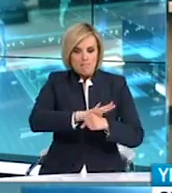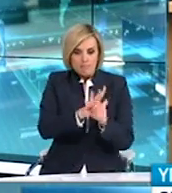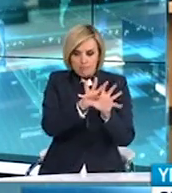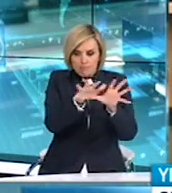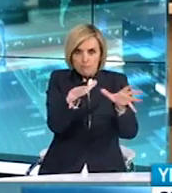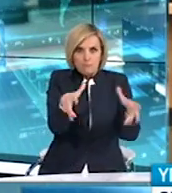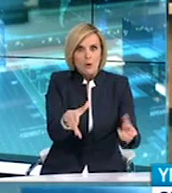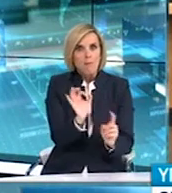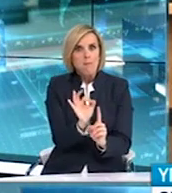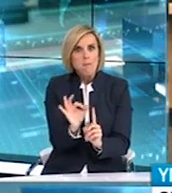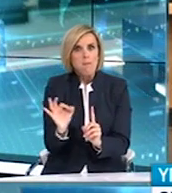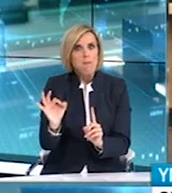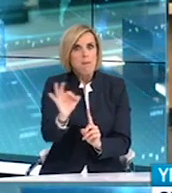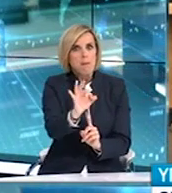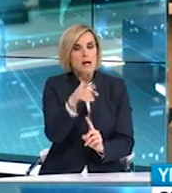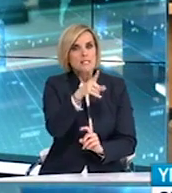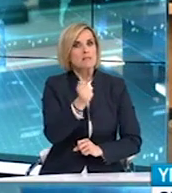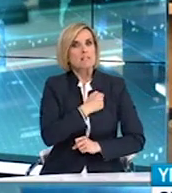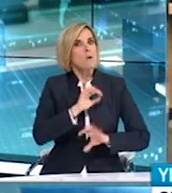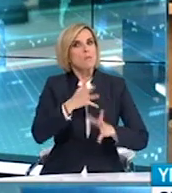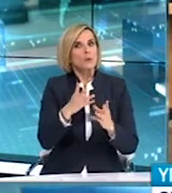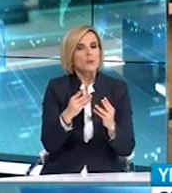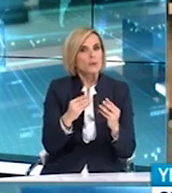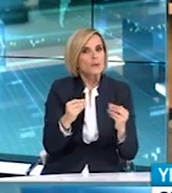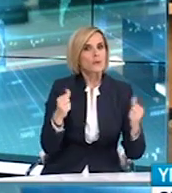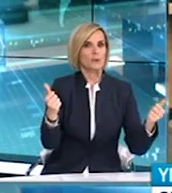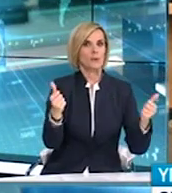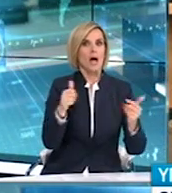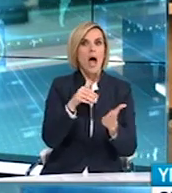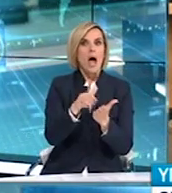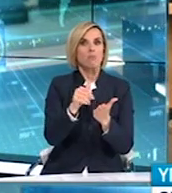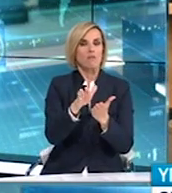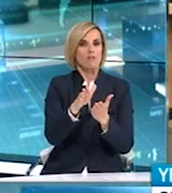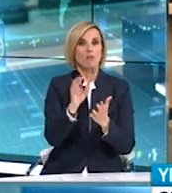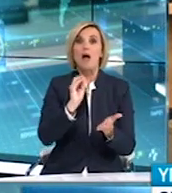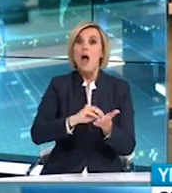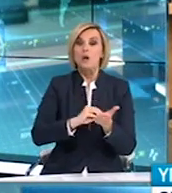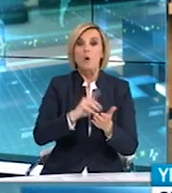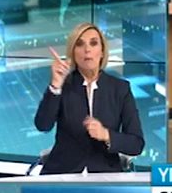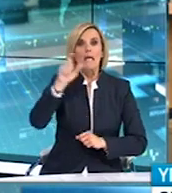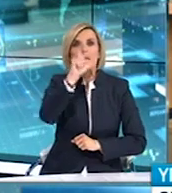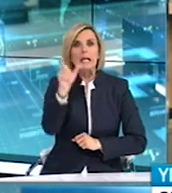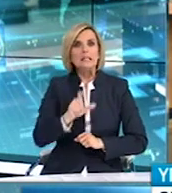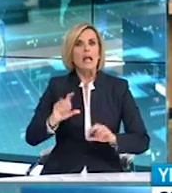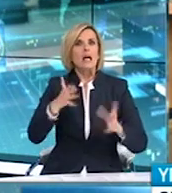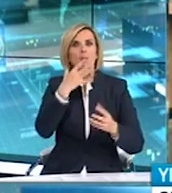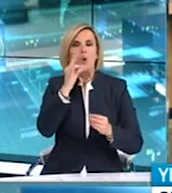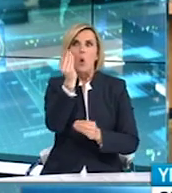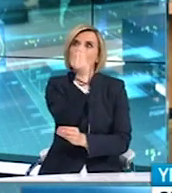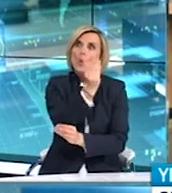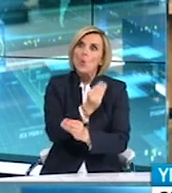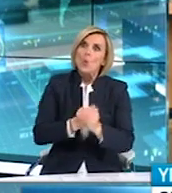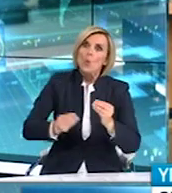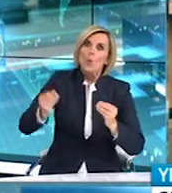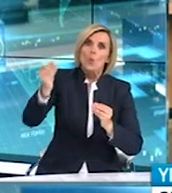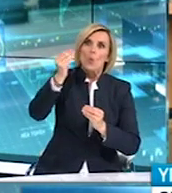κοινότητα και πότε θα γνωρίζετε ότι αποφύγαμε τα χειρότερα? Επίσης, πώς ερμηνεύεται το φαινόμενο της Ιταλίας που είχε παρουσιάσει μικρή πτώση και τις